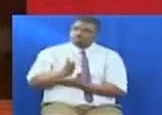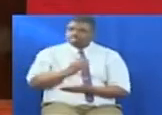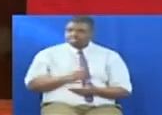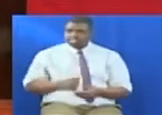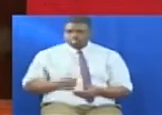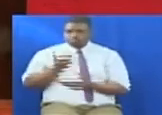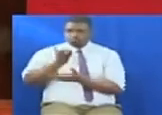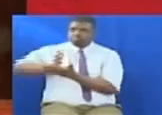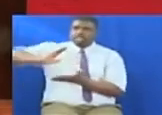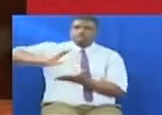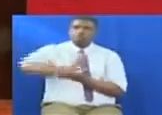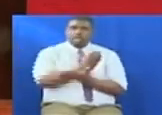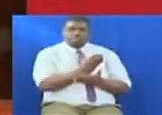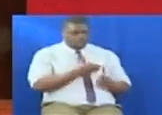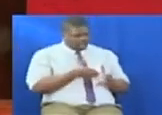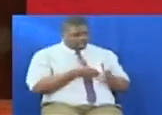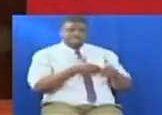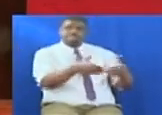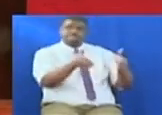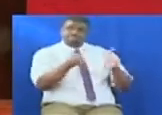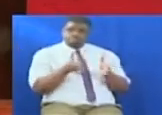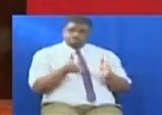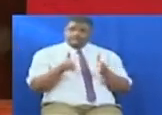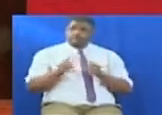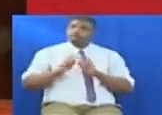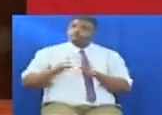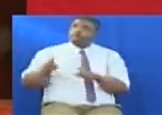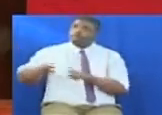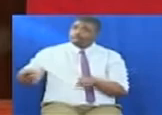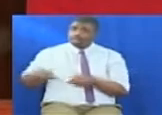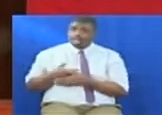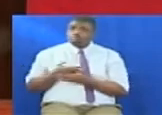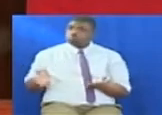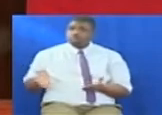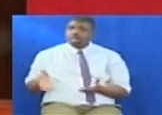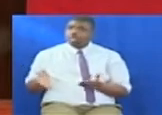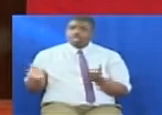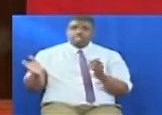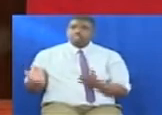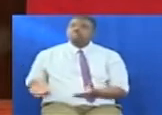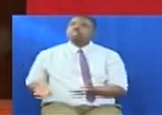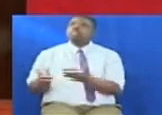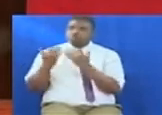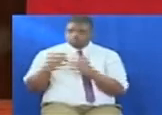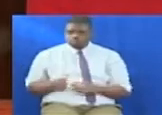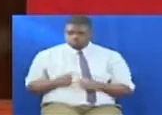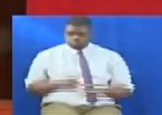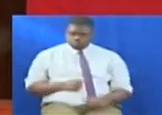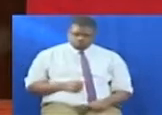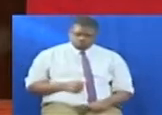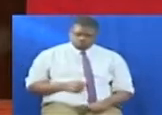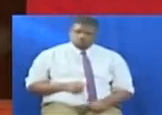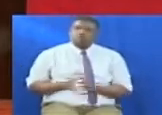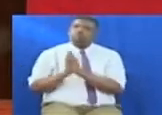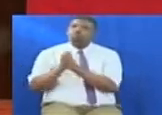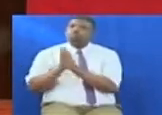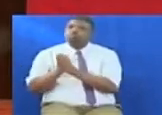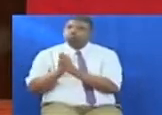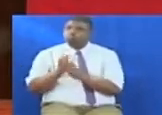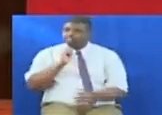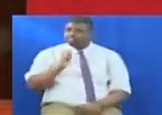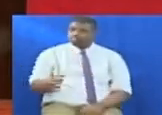katika vyumba mbalimbali kwamba hakuna lisilowezekana pale mtu anapokuwa na nia. Asante sana, tunakushukuru Mheshimiwa